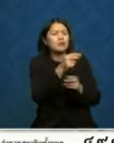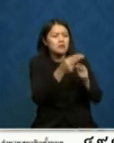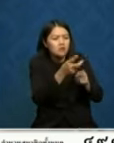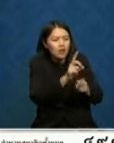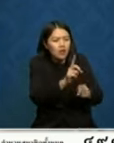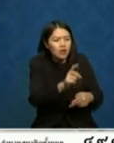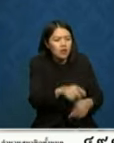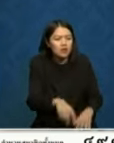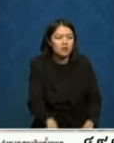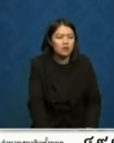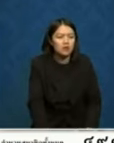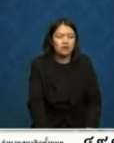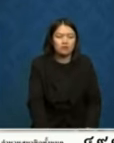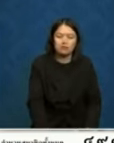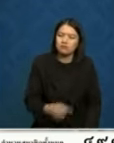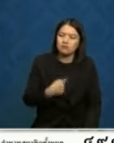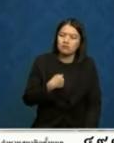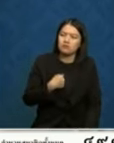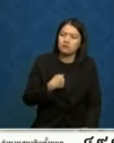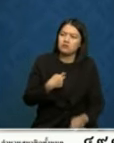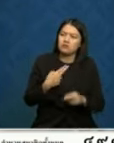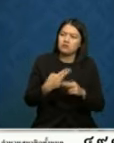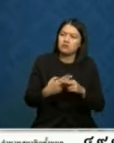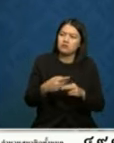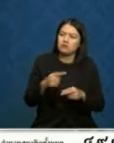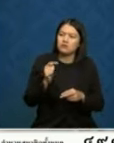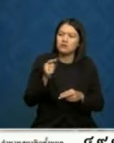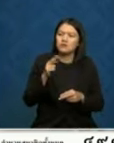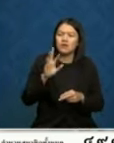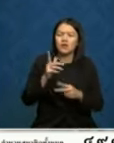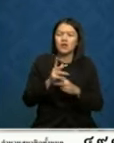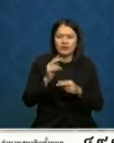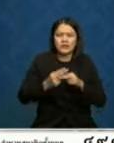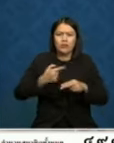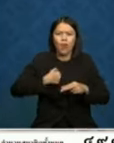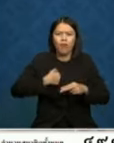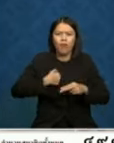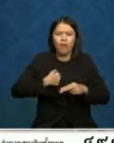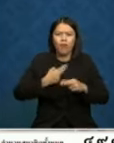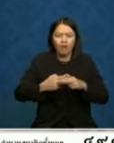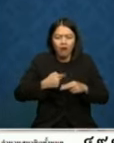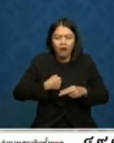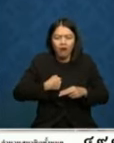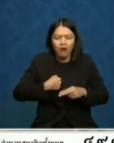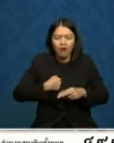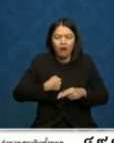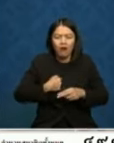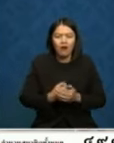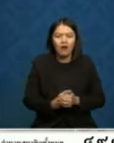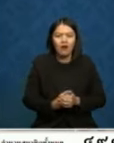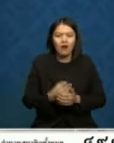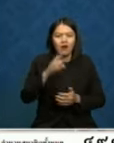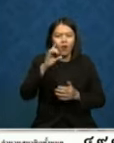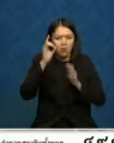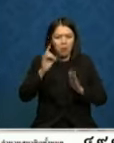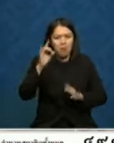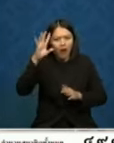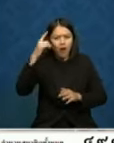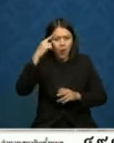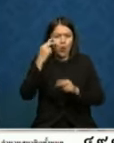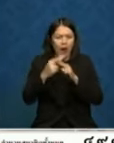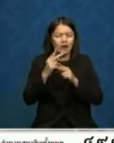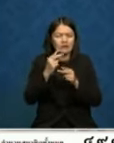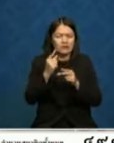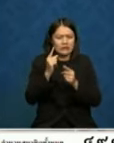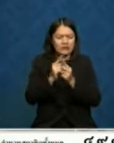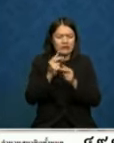ไรมันบอกว่าชื่อธีรชัยแสนแก้วครับท่านประธานครับแม้กระทั่งคนบ้ามันก็รู้จักธีรชัย